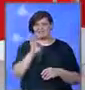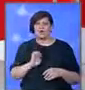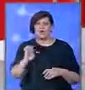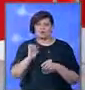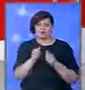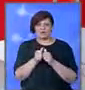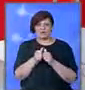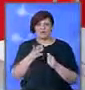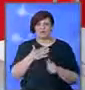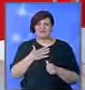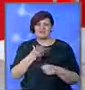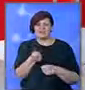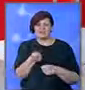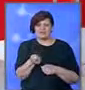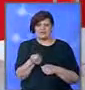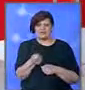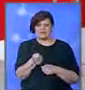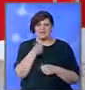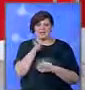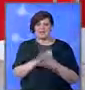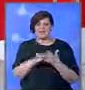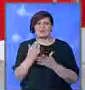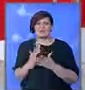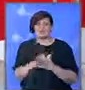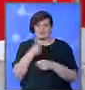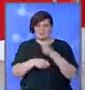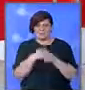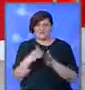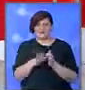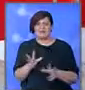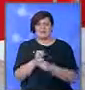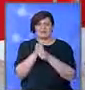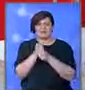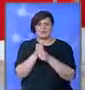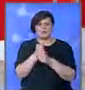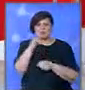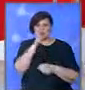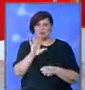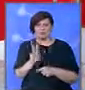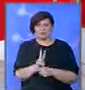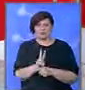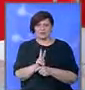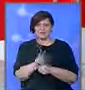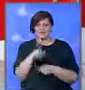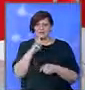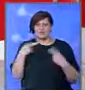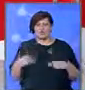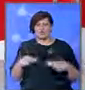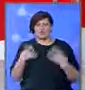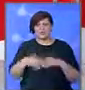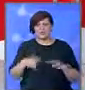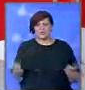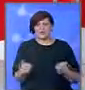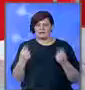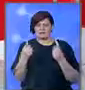unije svojim investicijama i pokretanjem novih poslova treba da podrže ekonomiju vaše zemlje. Ko strahuje da su privredne